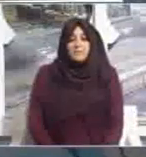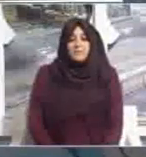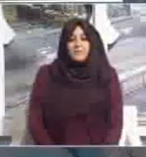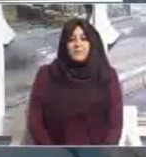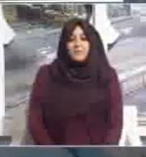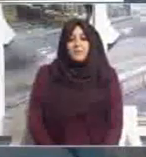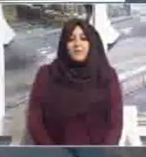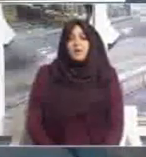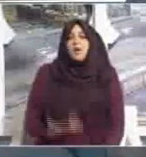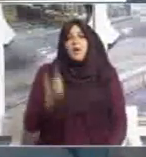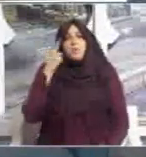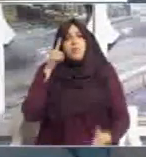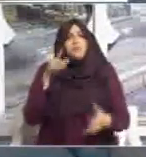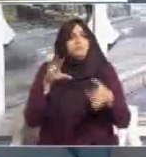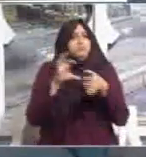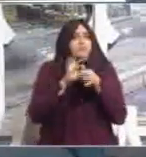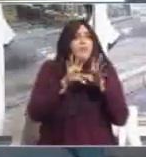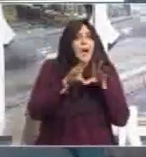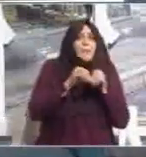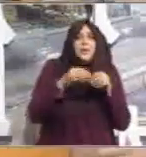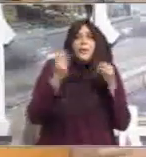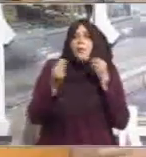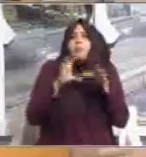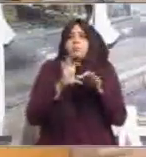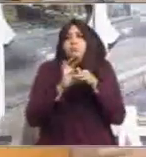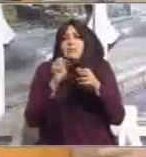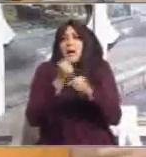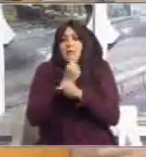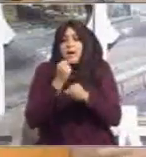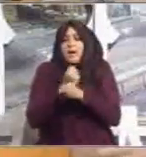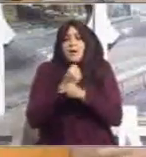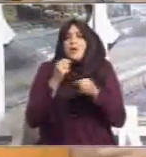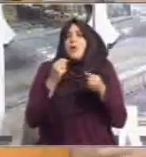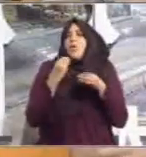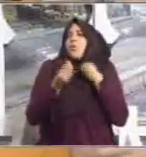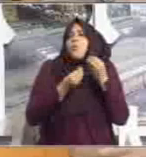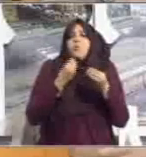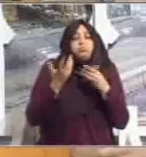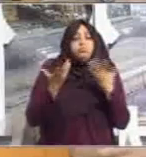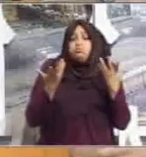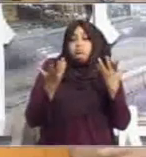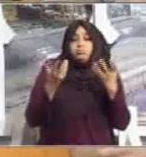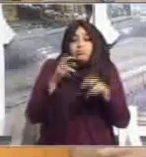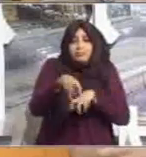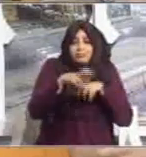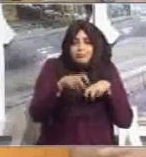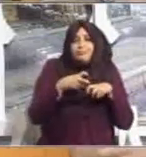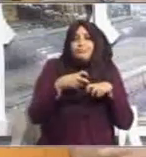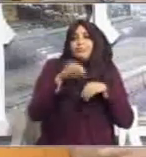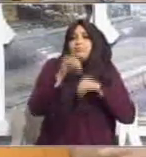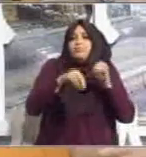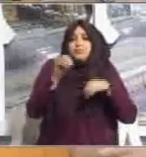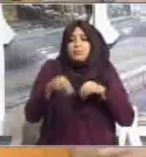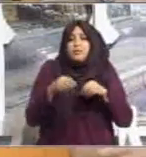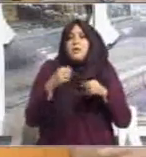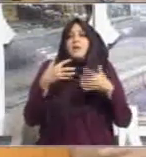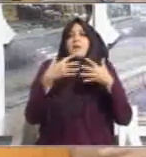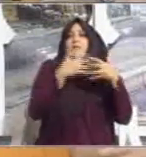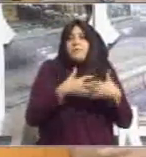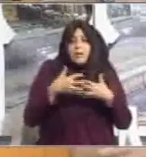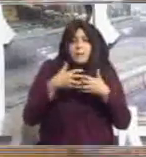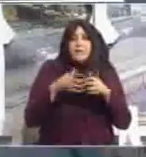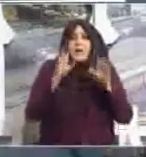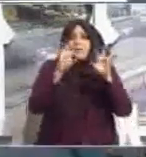شراكاتهم سواء كانت شراكة أسرة أو شراكة عمل في أي نوع من العمل في الفلاحة ولا في الزراعة ولا في الصناعة ولا